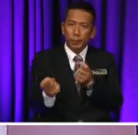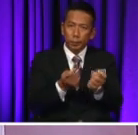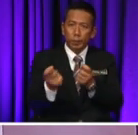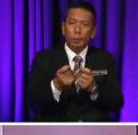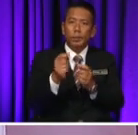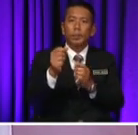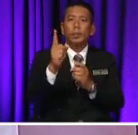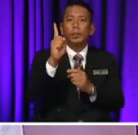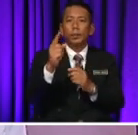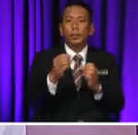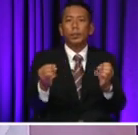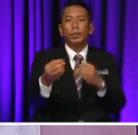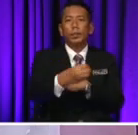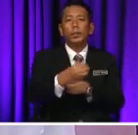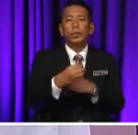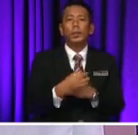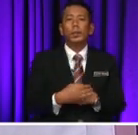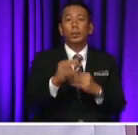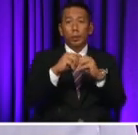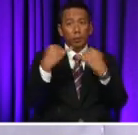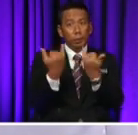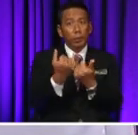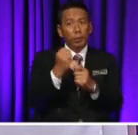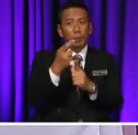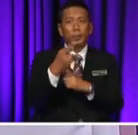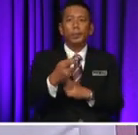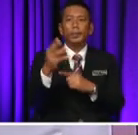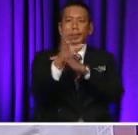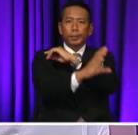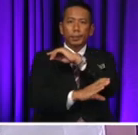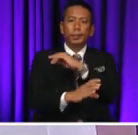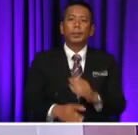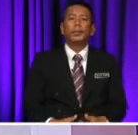wiranse sebuah organisasi masyarakat ataupun negara